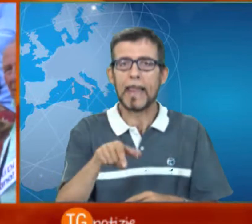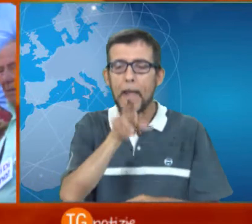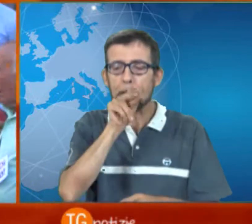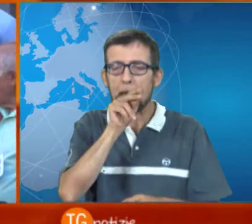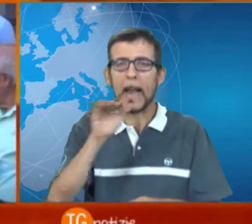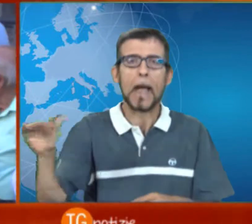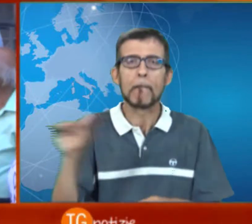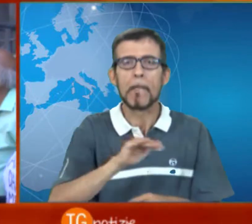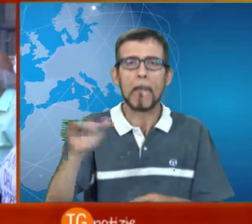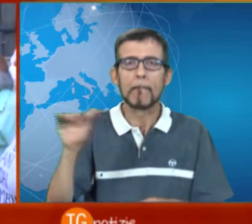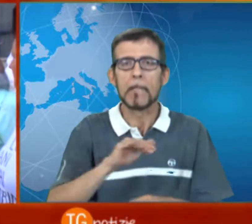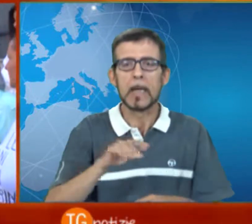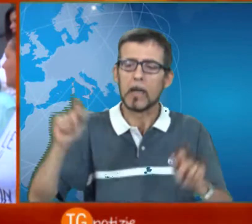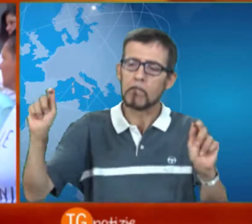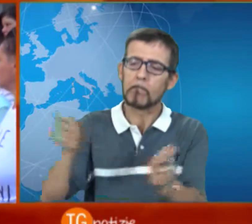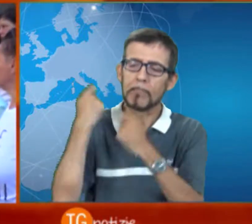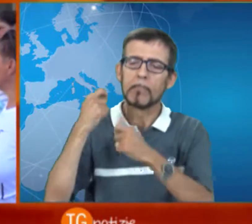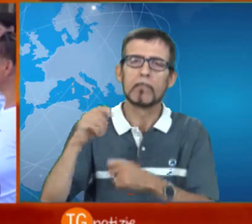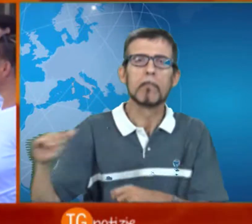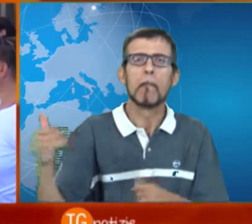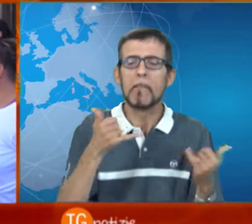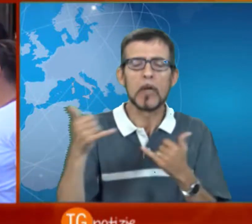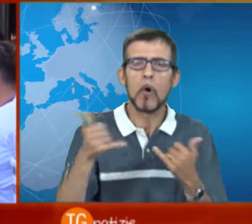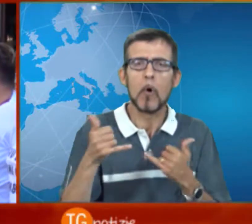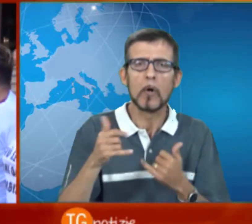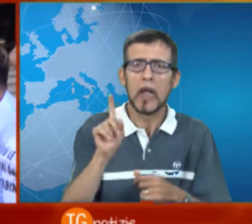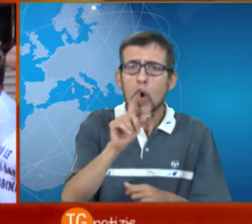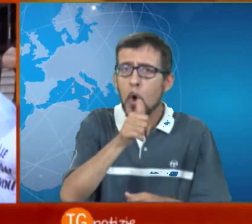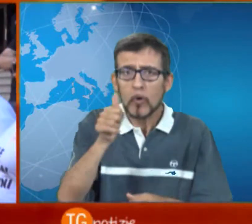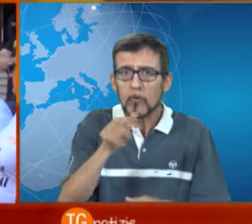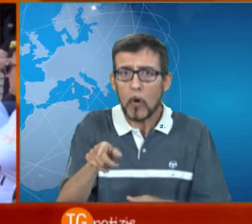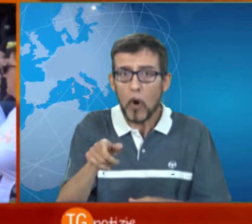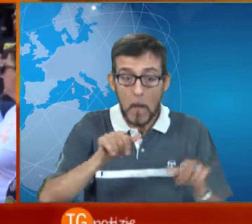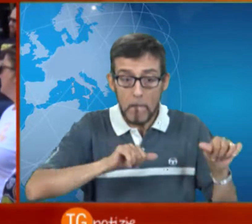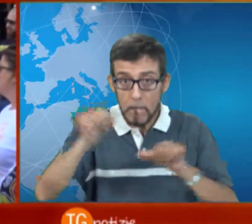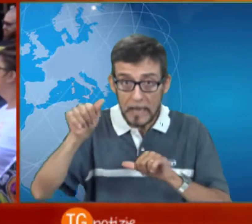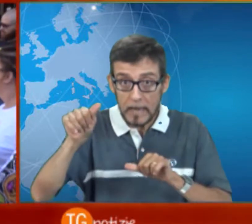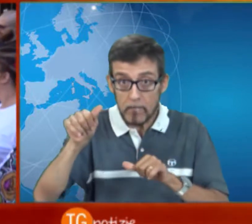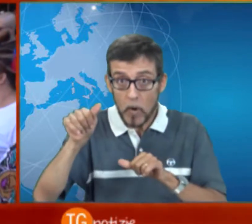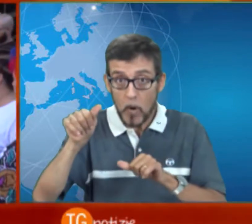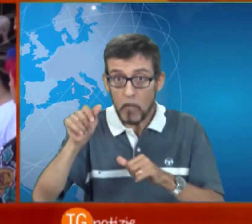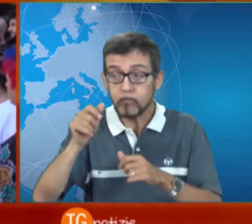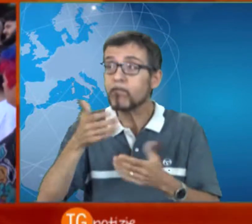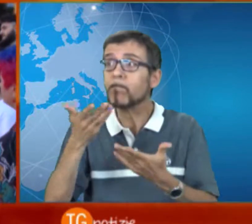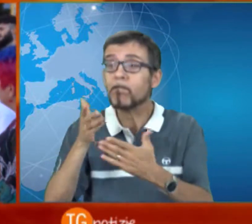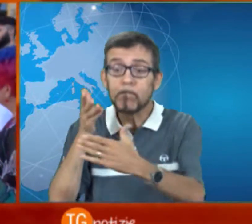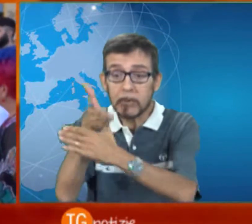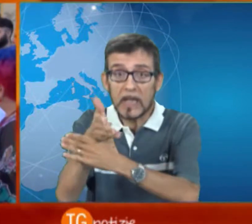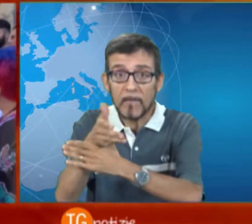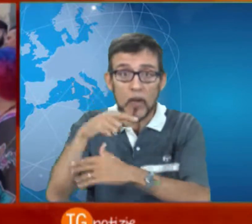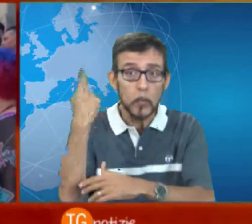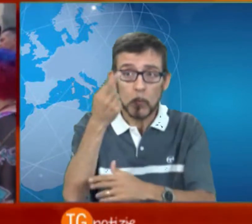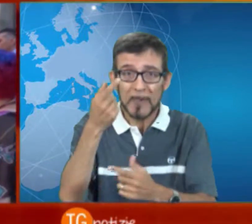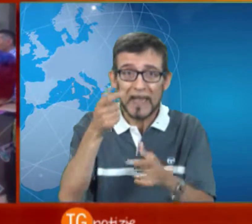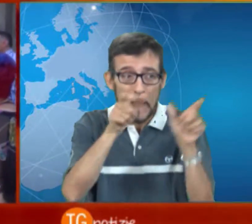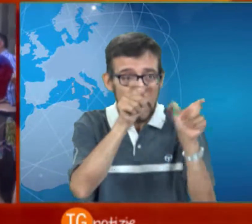di sottrazione di minori, ma non soltanto di questo argomento. Il primo intervento di tutte queste persone che sono